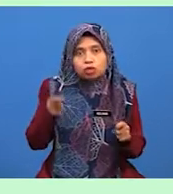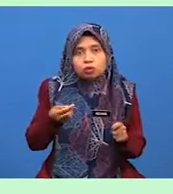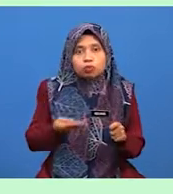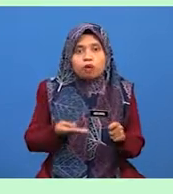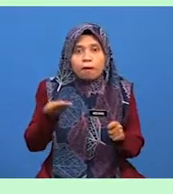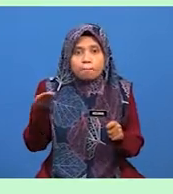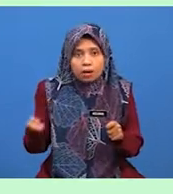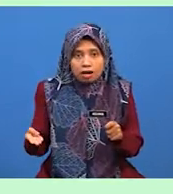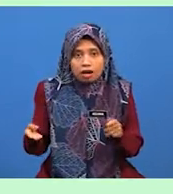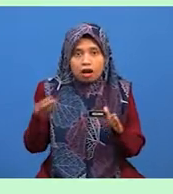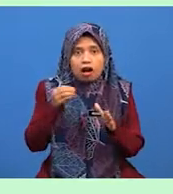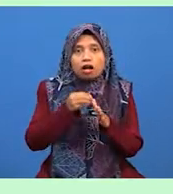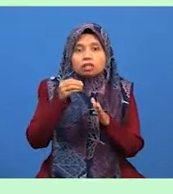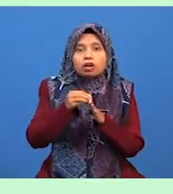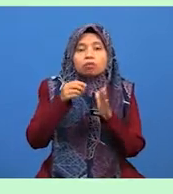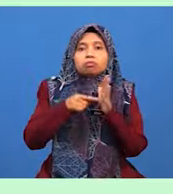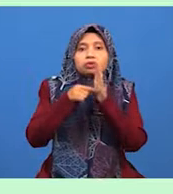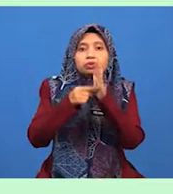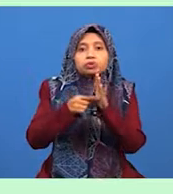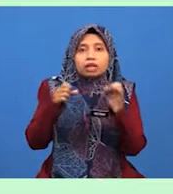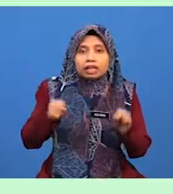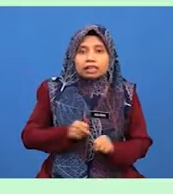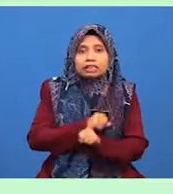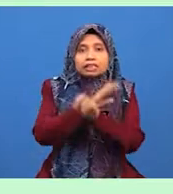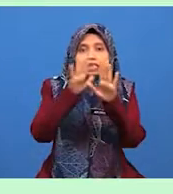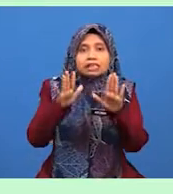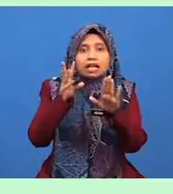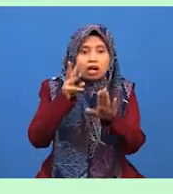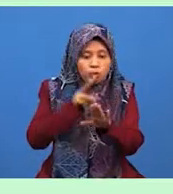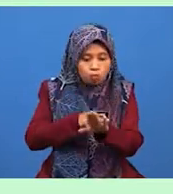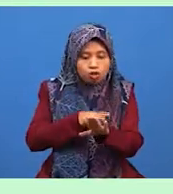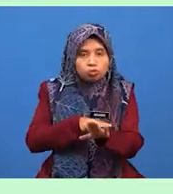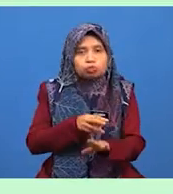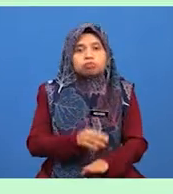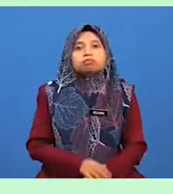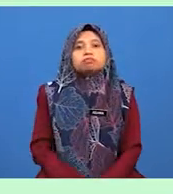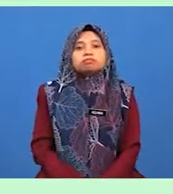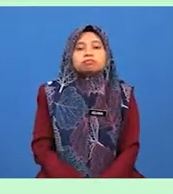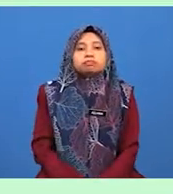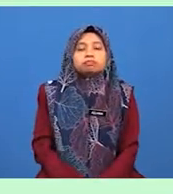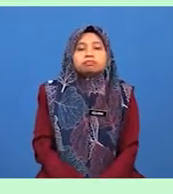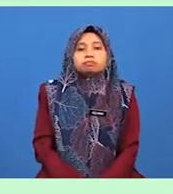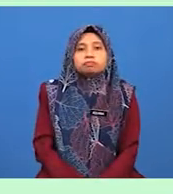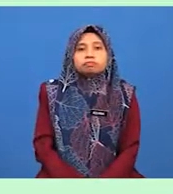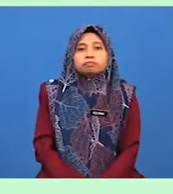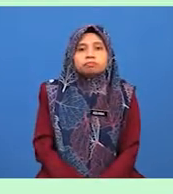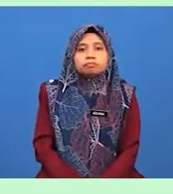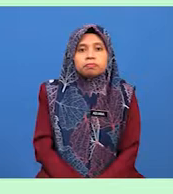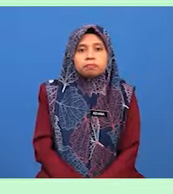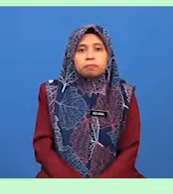perbuatan, tempat sesuatu barang atau menunjukkan keterangan waktu.